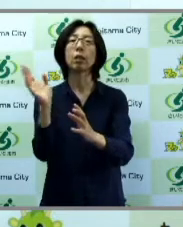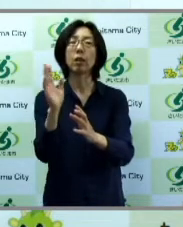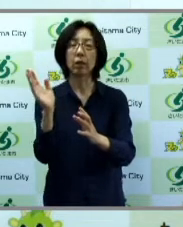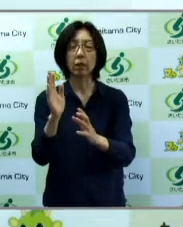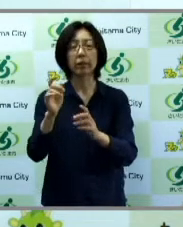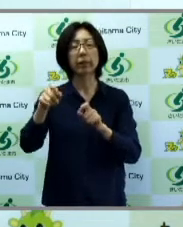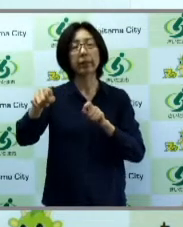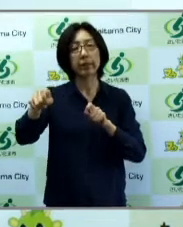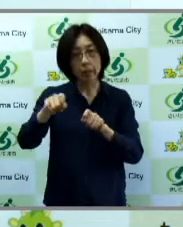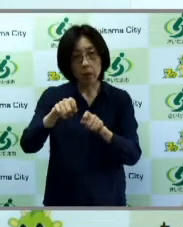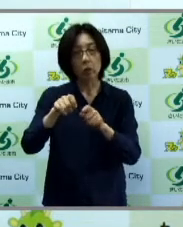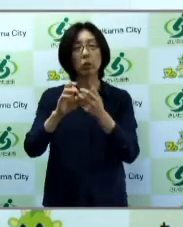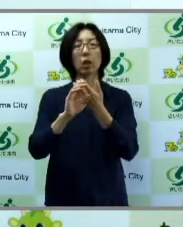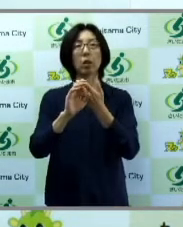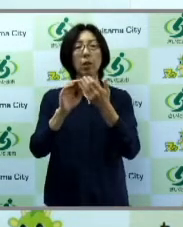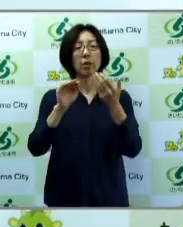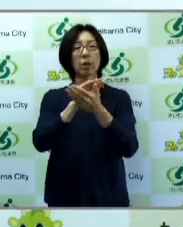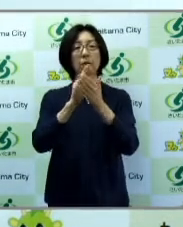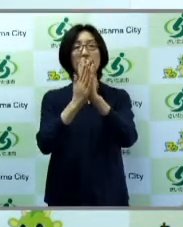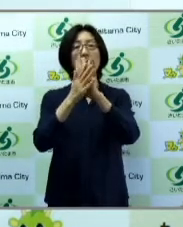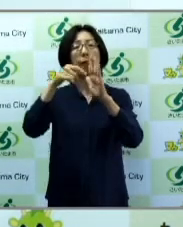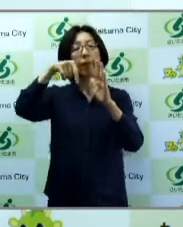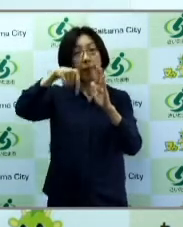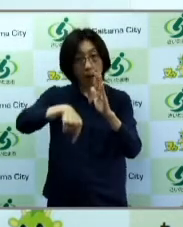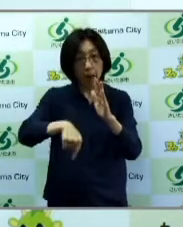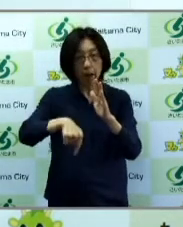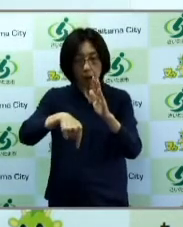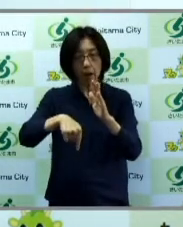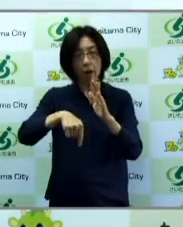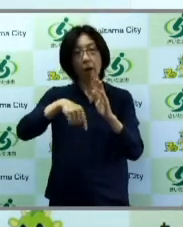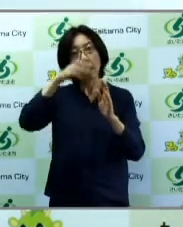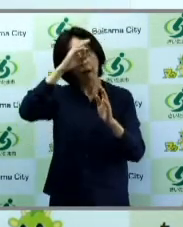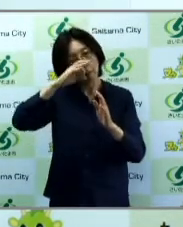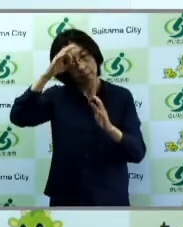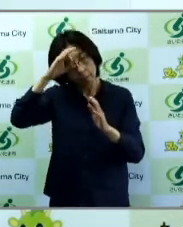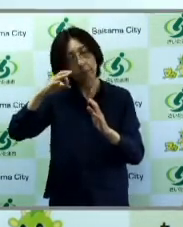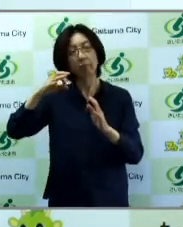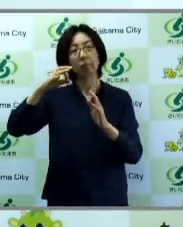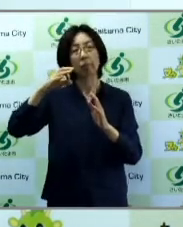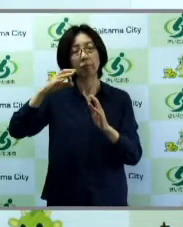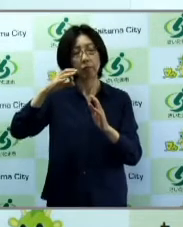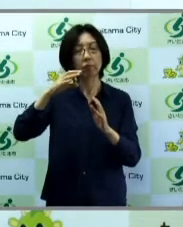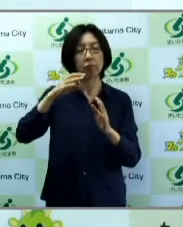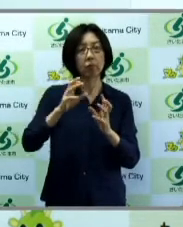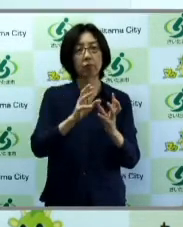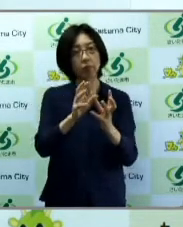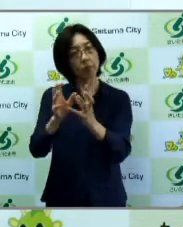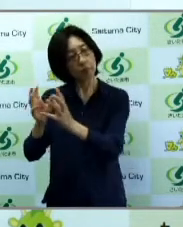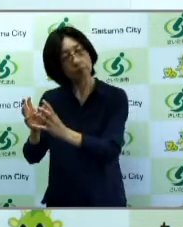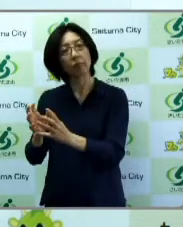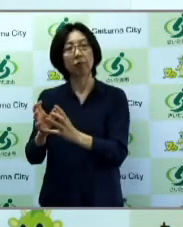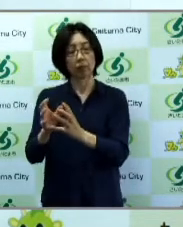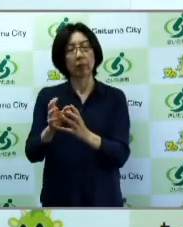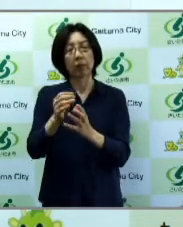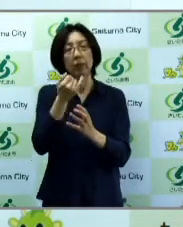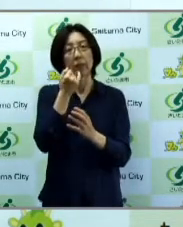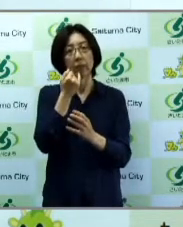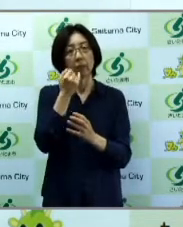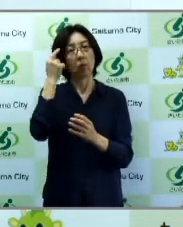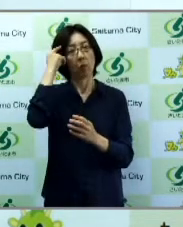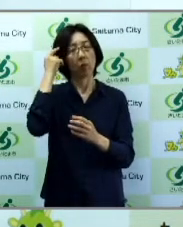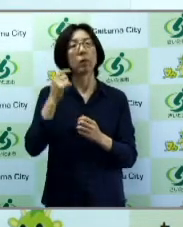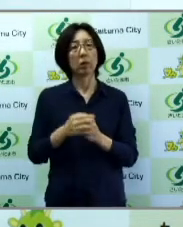には思っております。やはり遠くへ行くことの、お互いのリスクや不安というのはやはり生じてくるというふうに思います